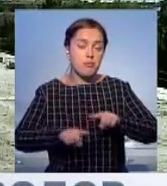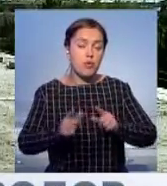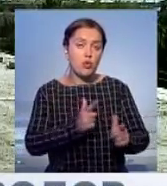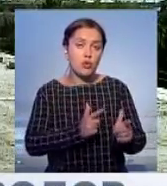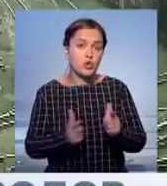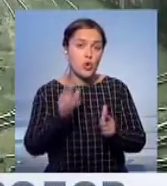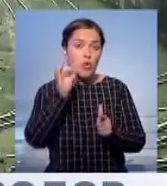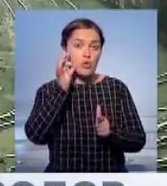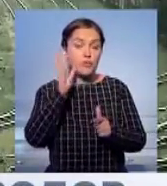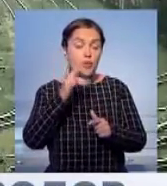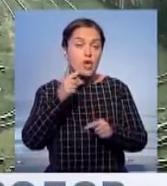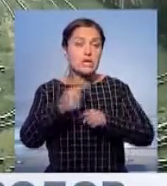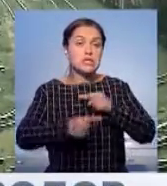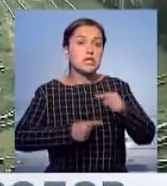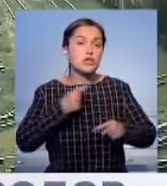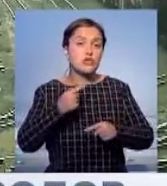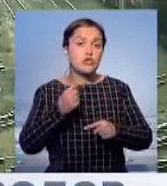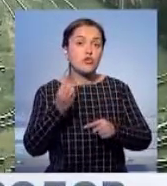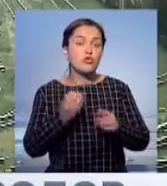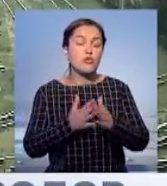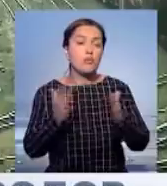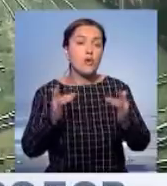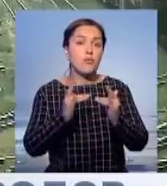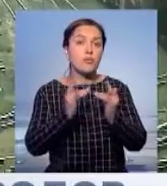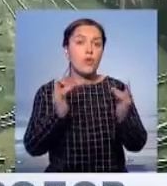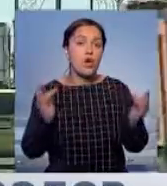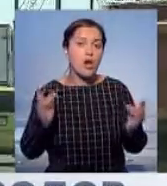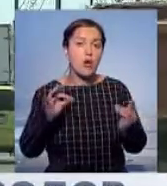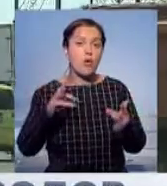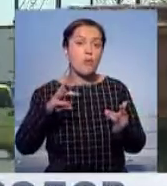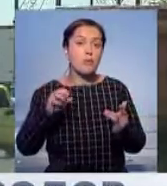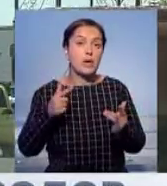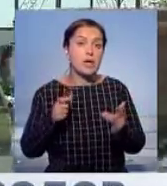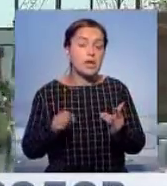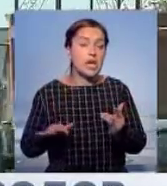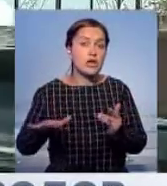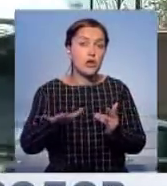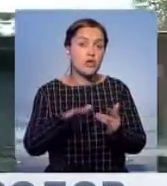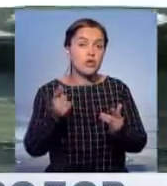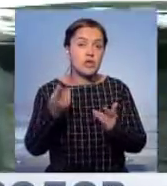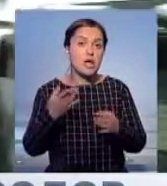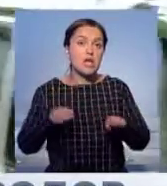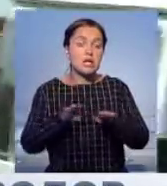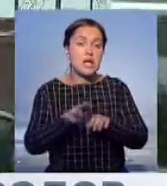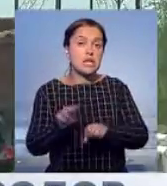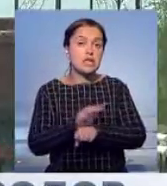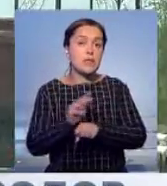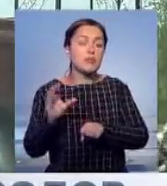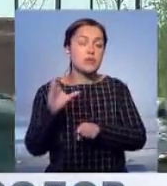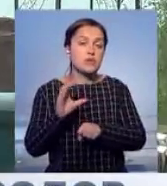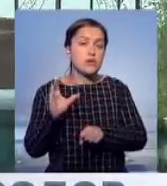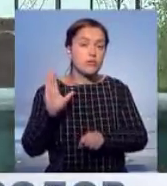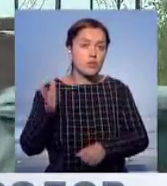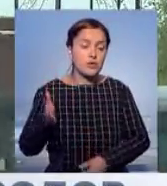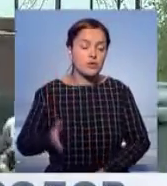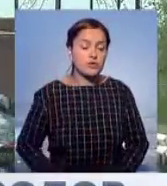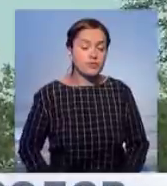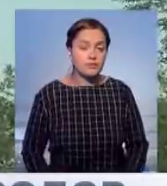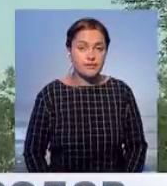осенью. Следующий на очереди еще один большой путепровод в районе Омега. Его планируют закрыть на ремонт в сентябре.